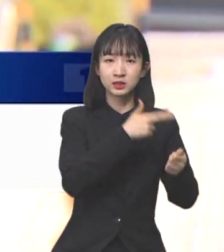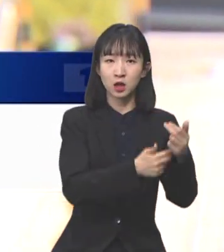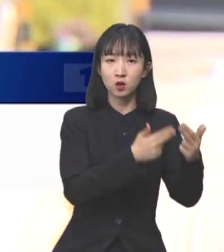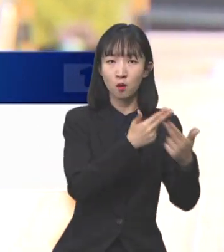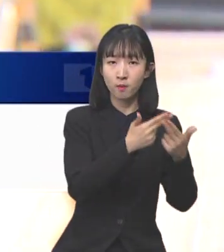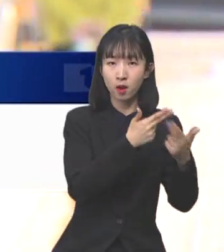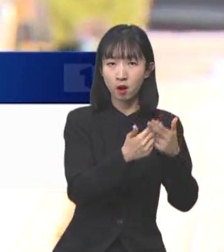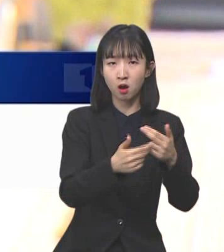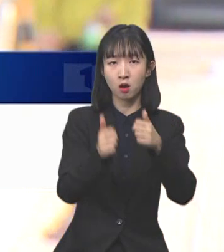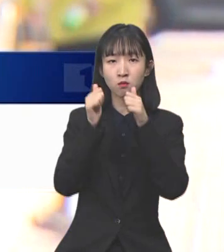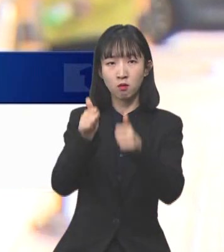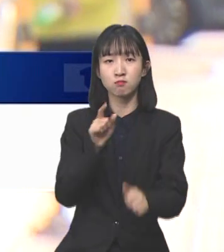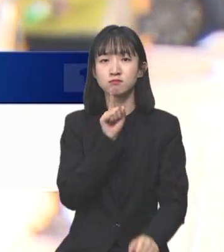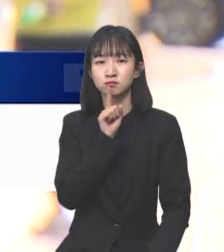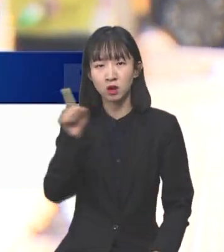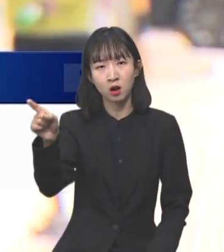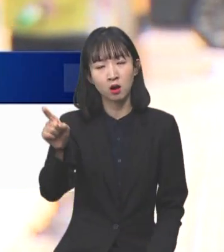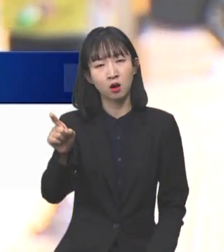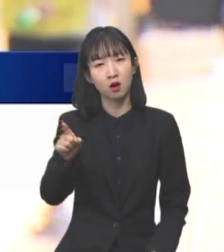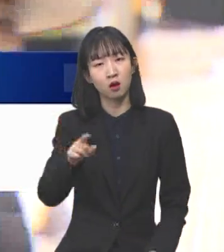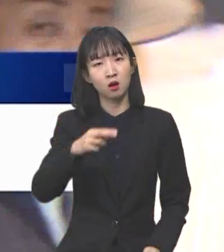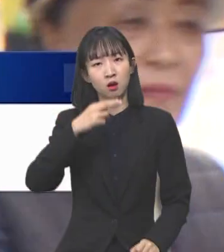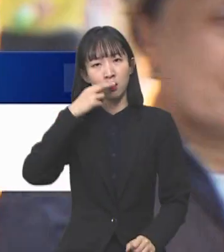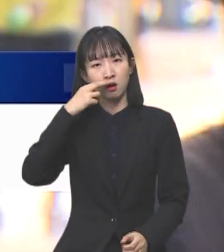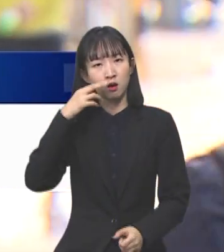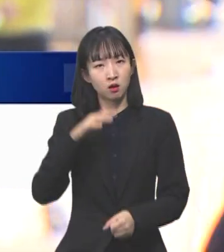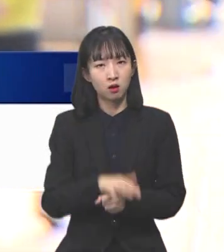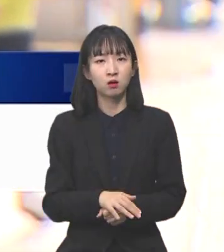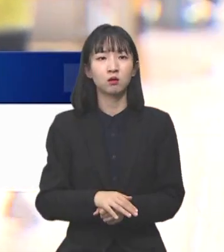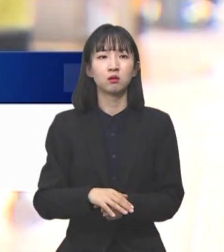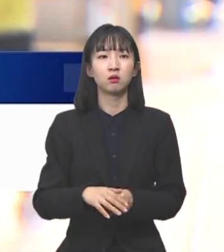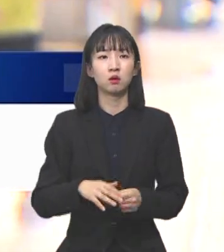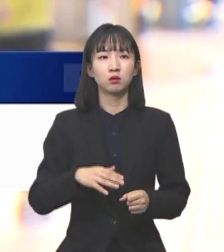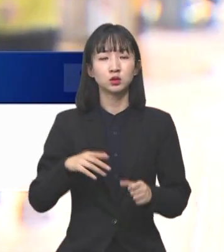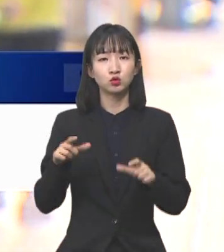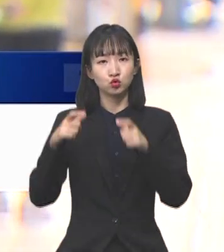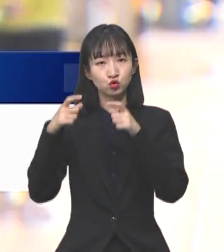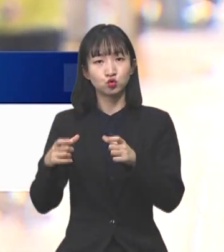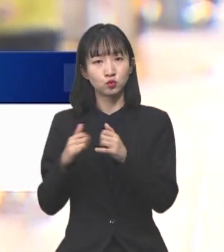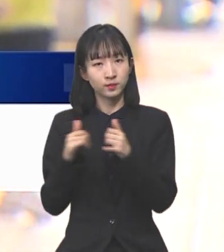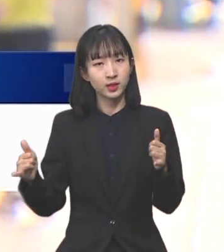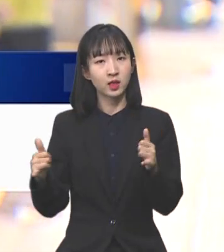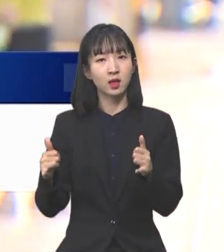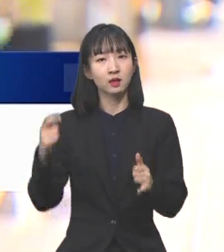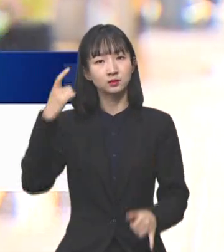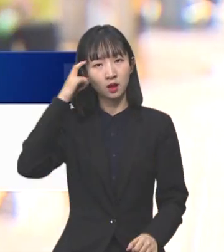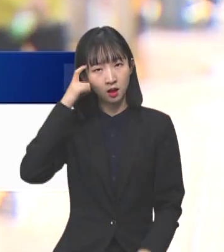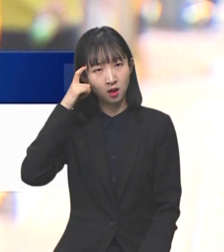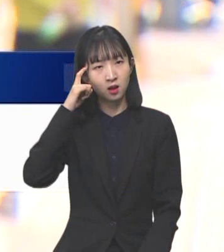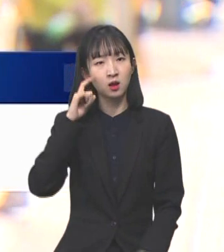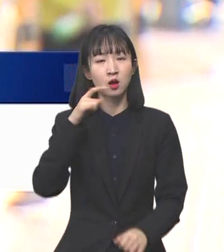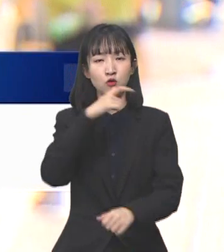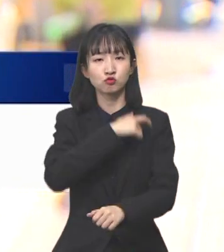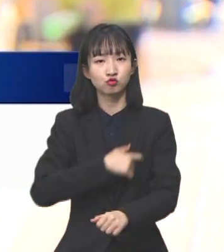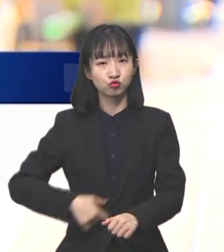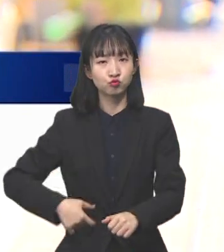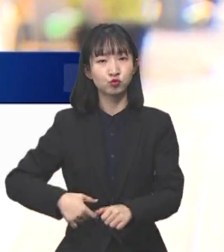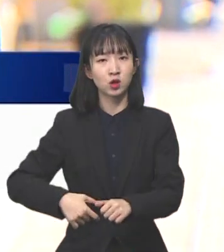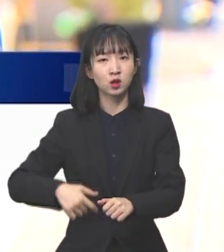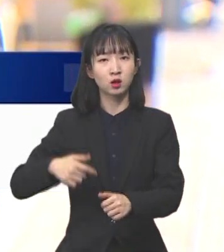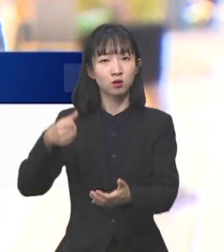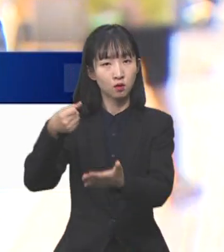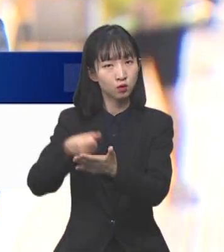주민들은 관계 합니다 승 님들의 전도 굉 장 총 회 판단도 무시한 체